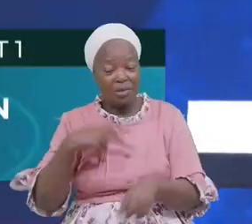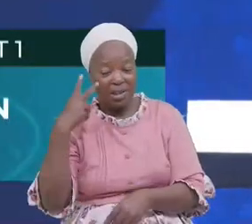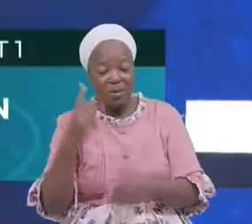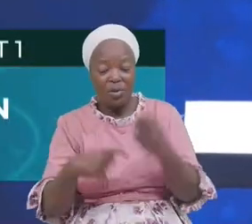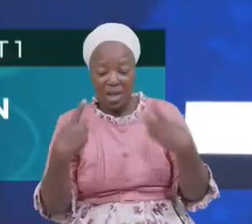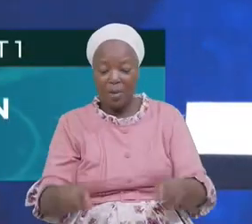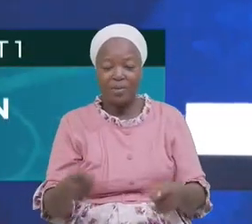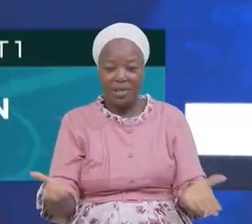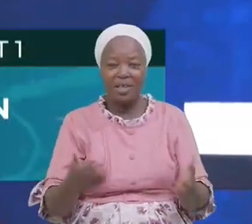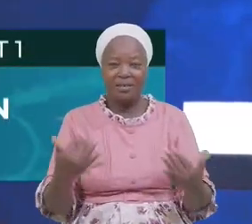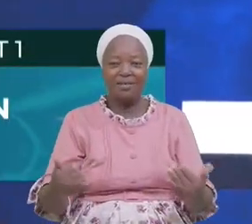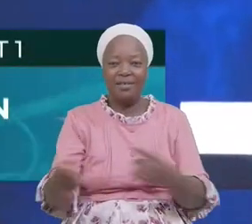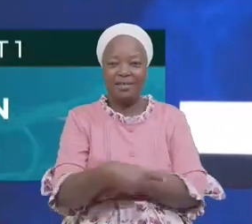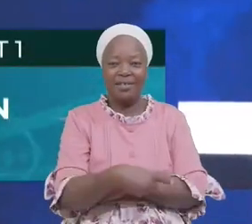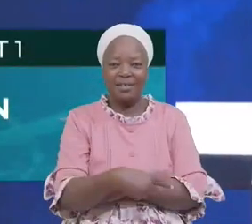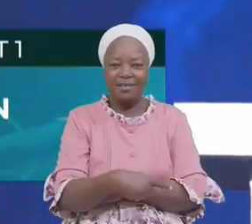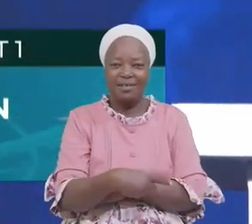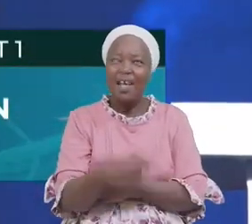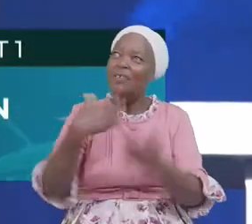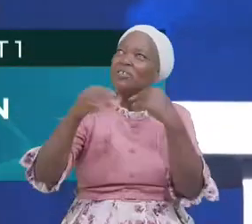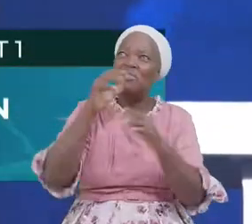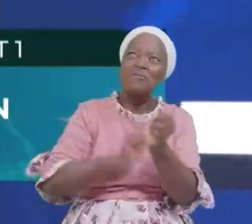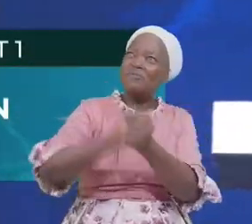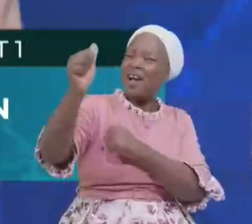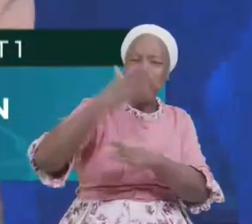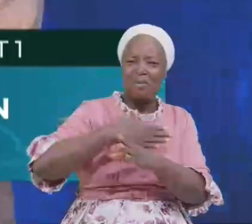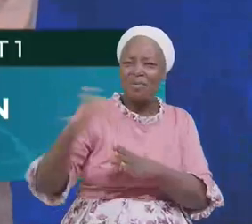soir, le ciel n'est pas très loin.